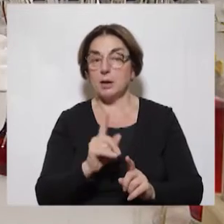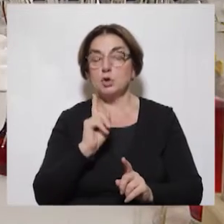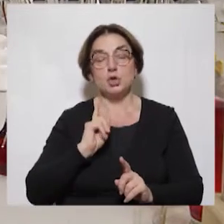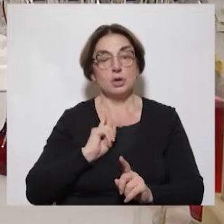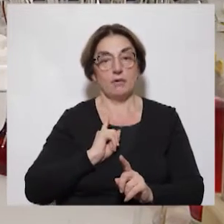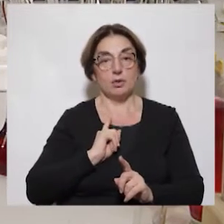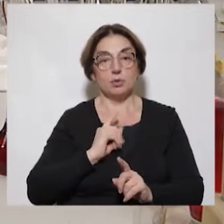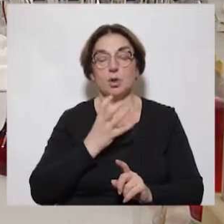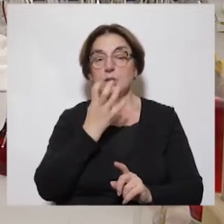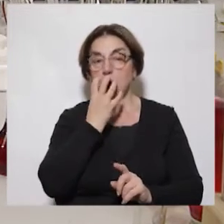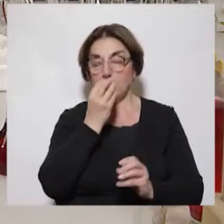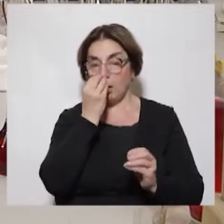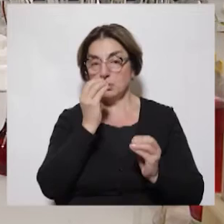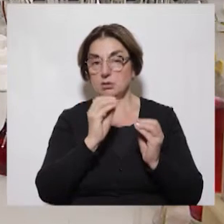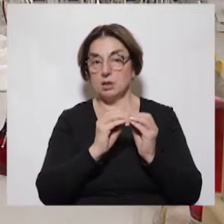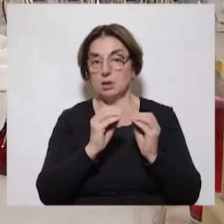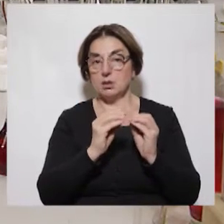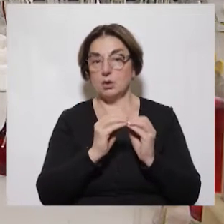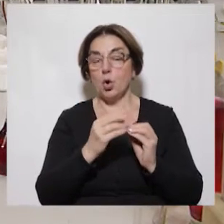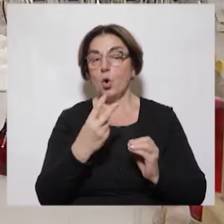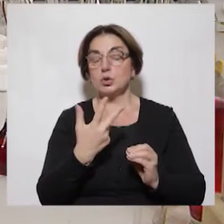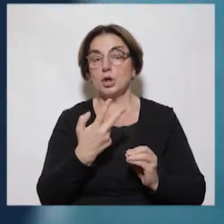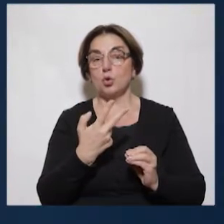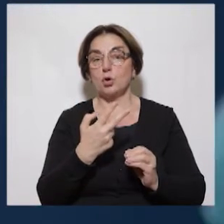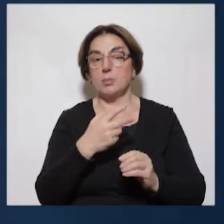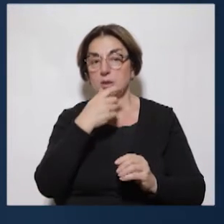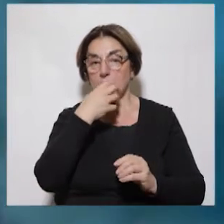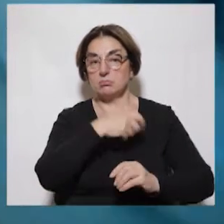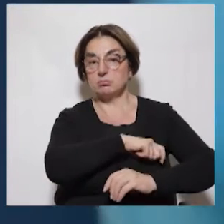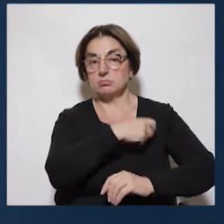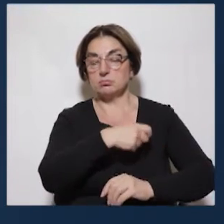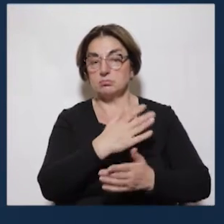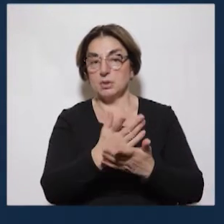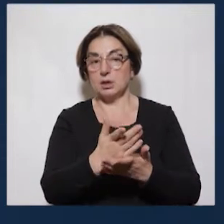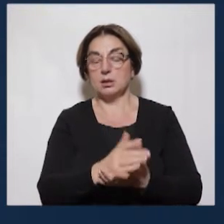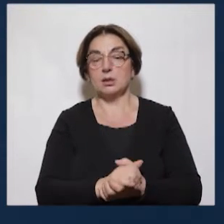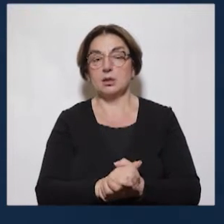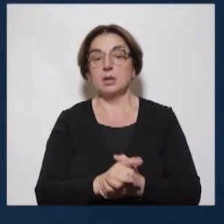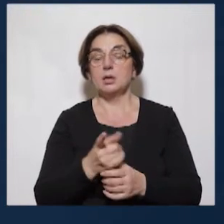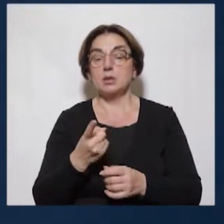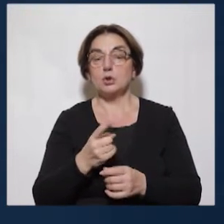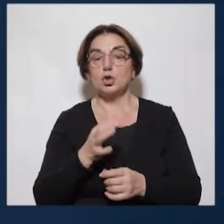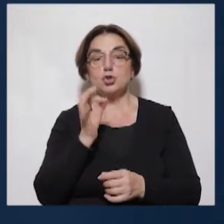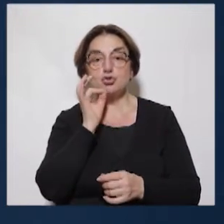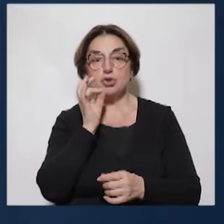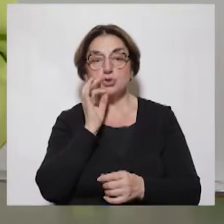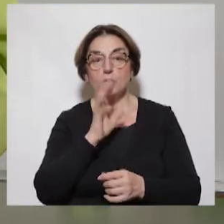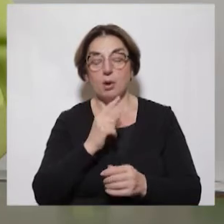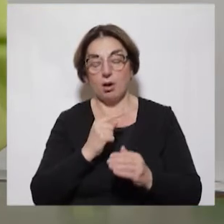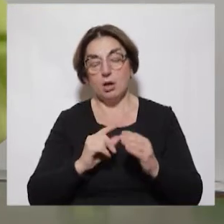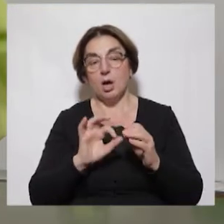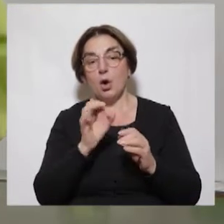მაგრამ ჯერჯერობით ტემპერატურა კიდევ 30-32 გრადუს გვიჩვენებს თერმომეტრზე. ეს ხდება იმიტომ, რომ ჯერჯერობით